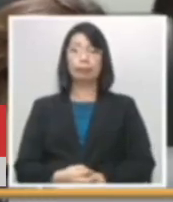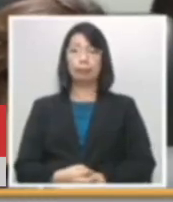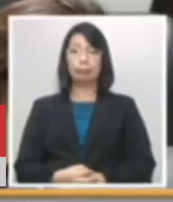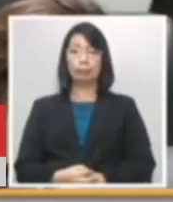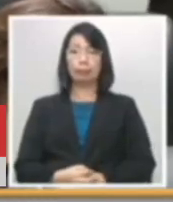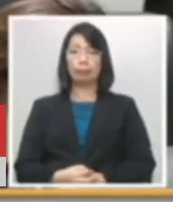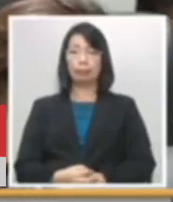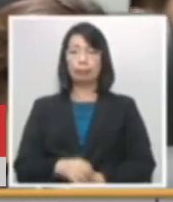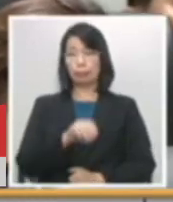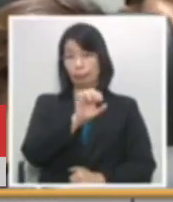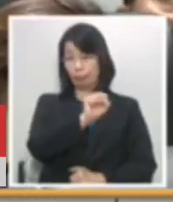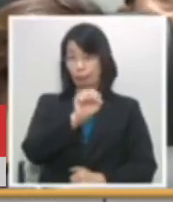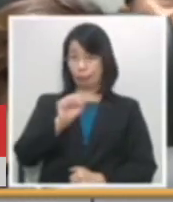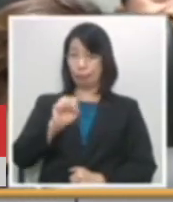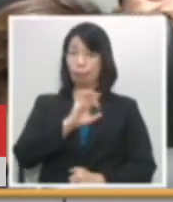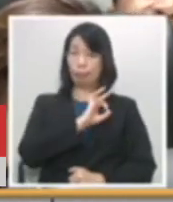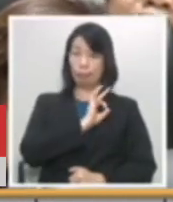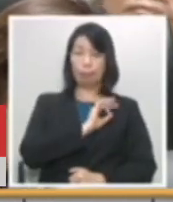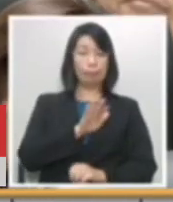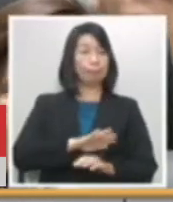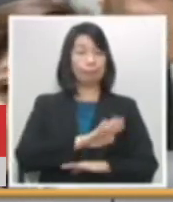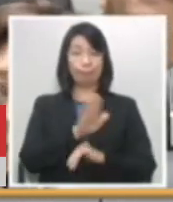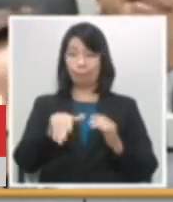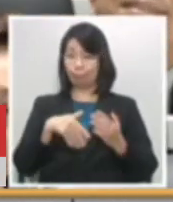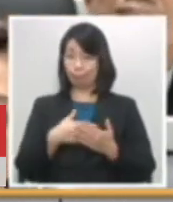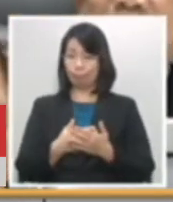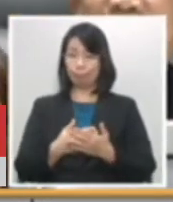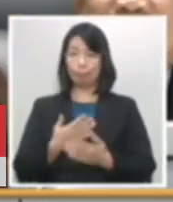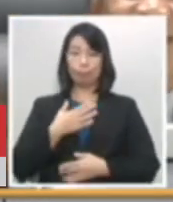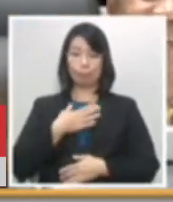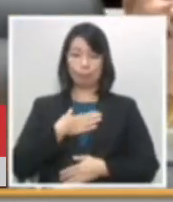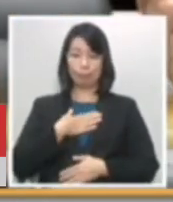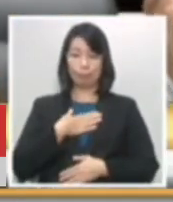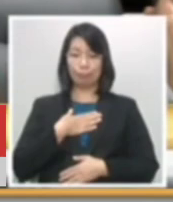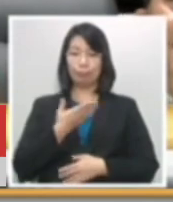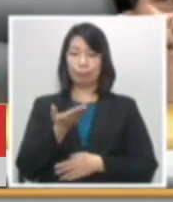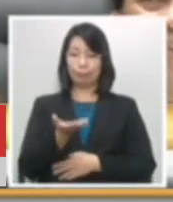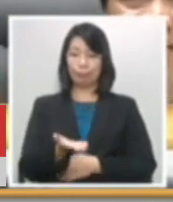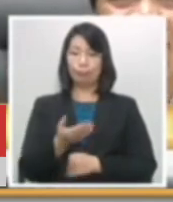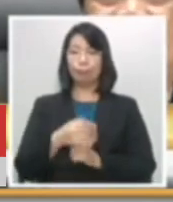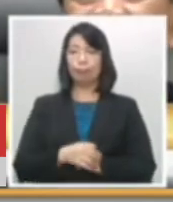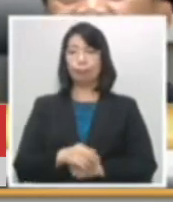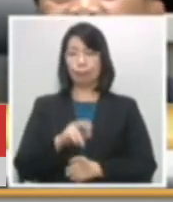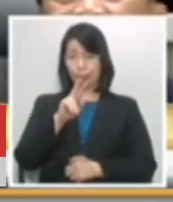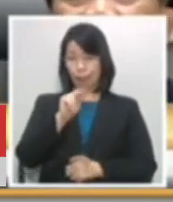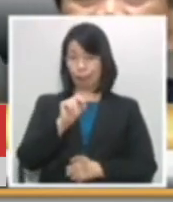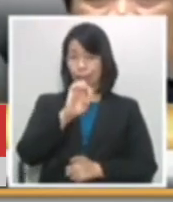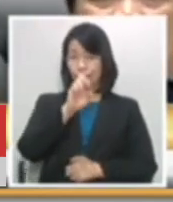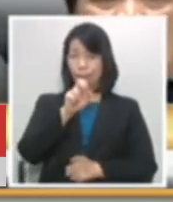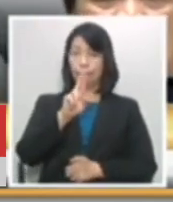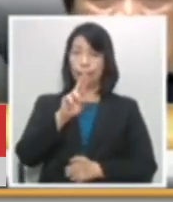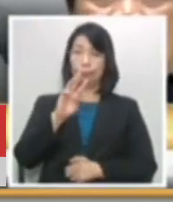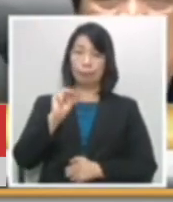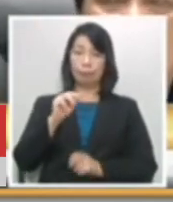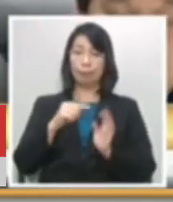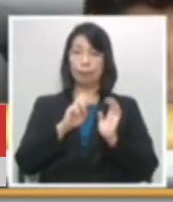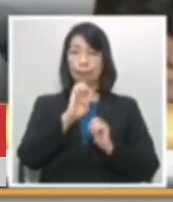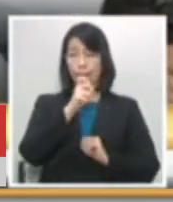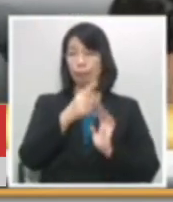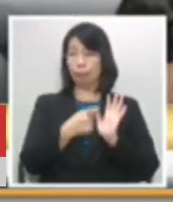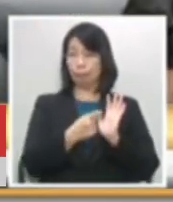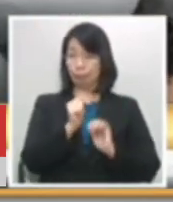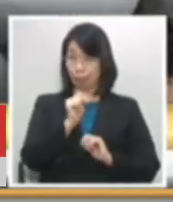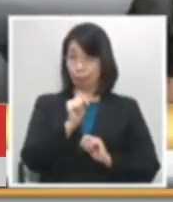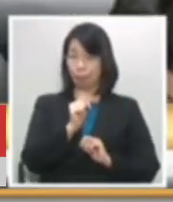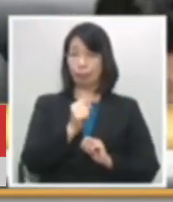ท่านสมาชิกผู้ทรงเกียรติกระผมนิรมิตสุจารีสมาชิกสภาผู้แทนราษฎรจังหวัดร้อยเอ็ดพรรคเพื่อไท